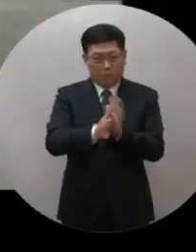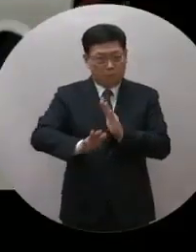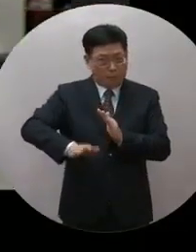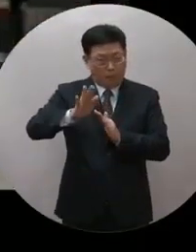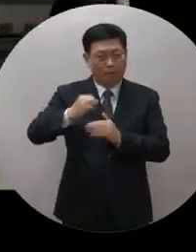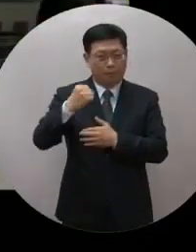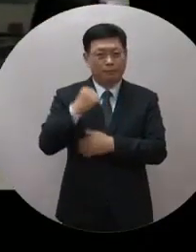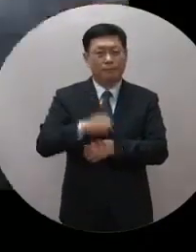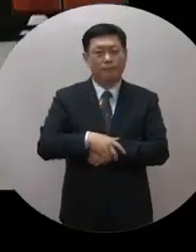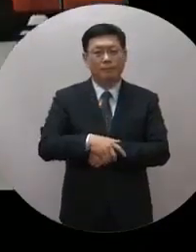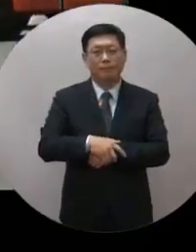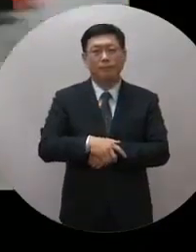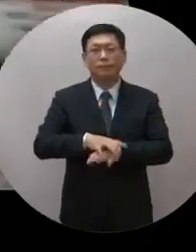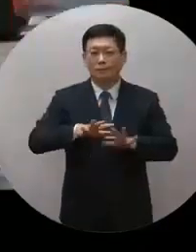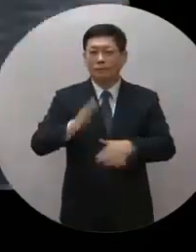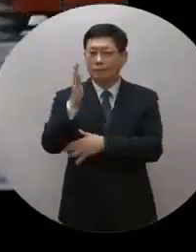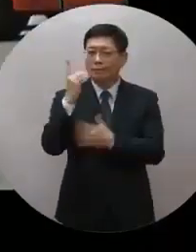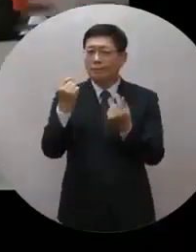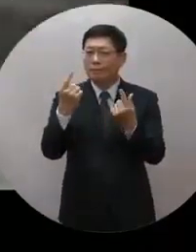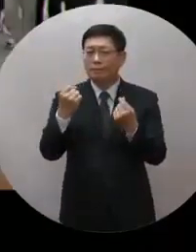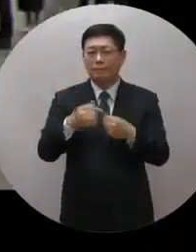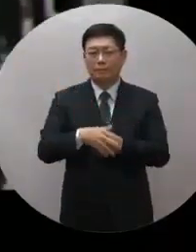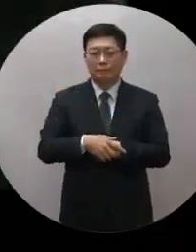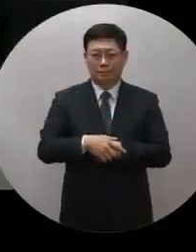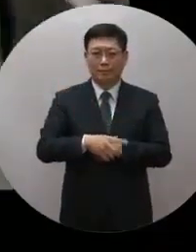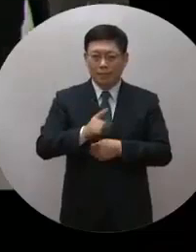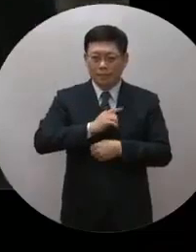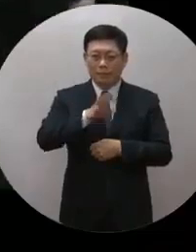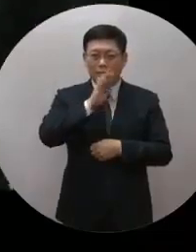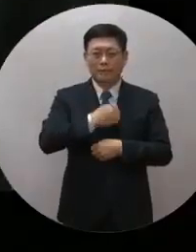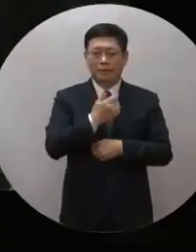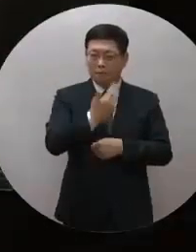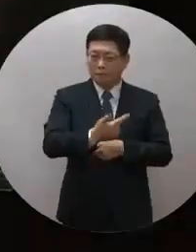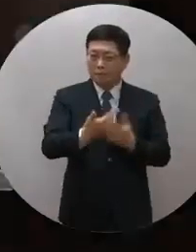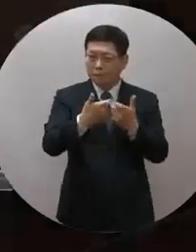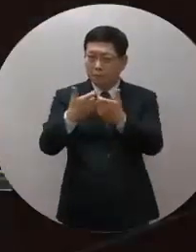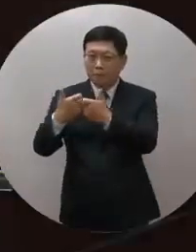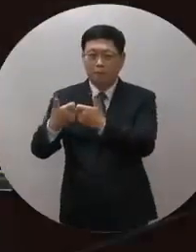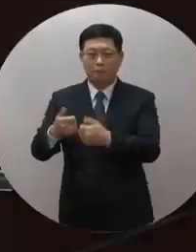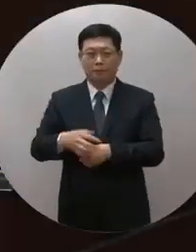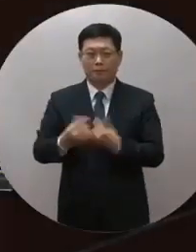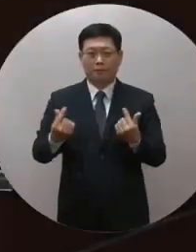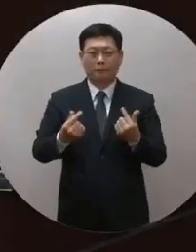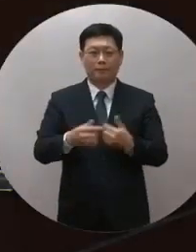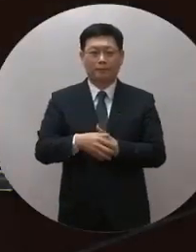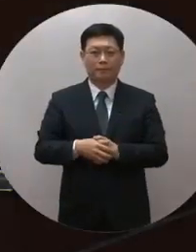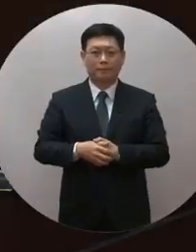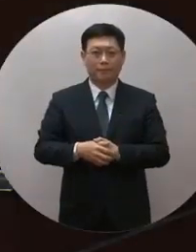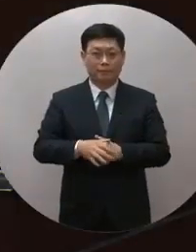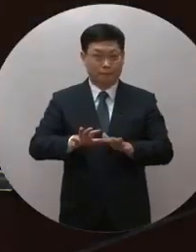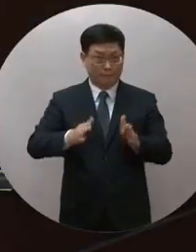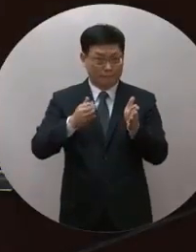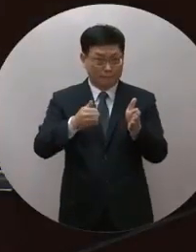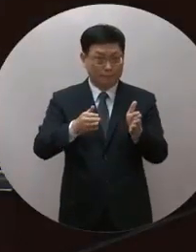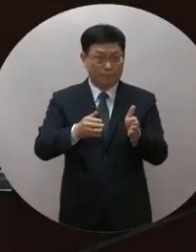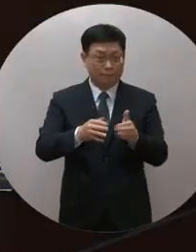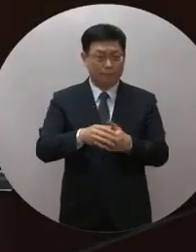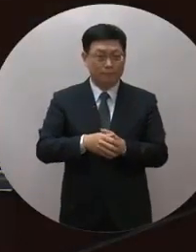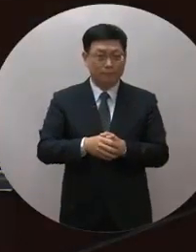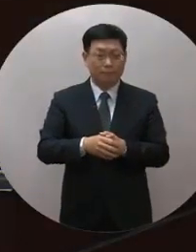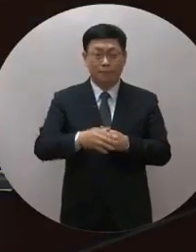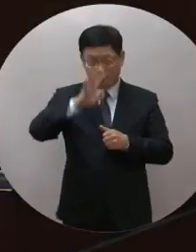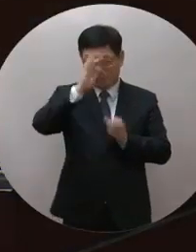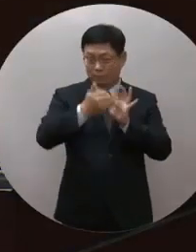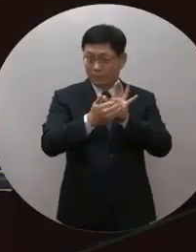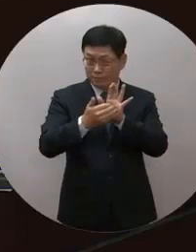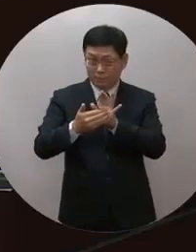好。政府也采以缓济急的方式，对目前